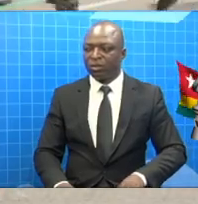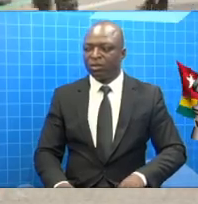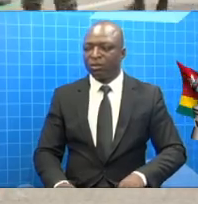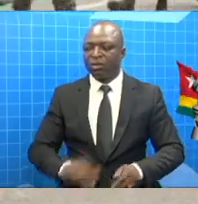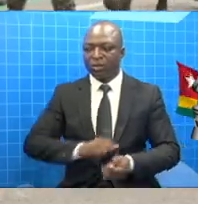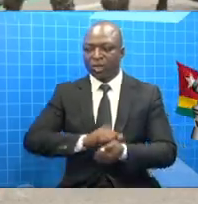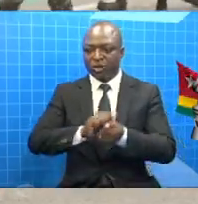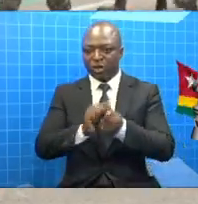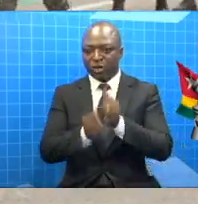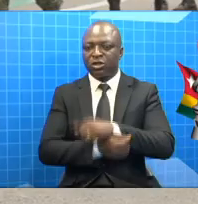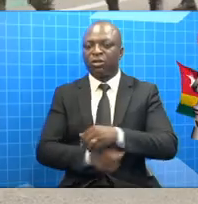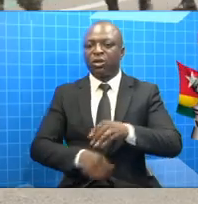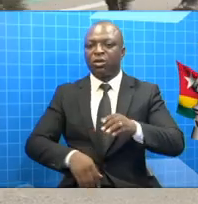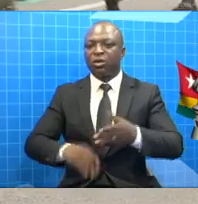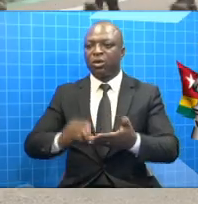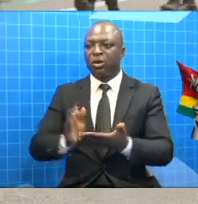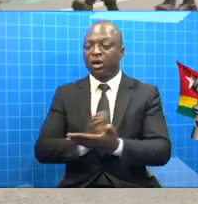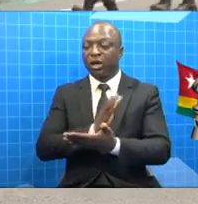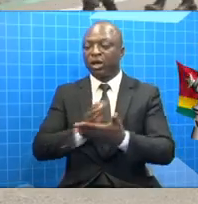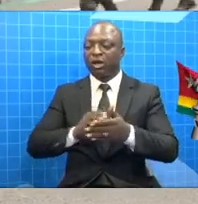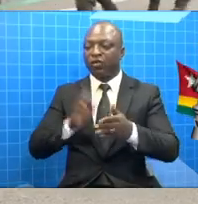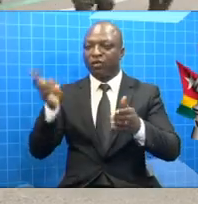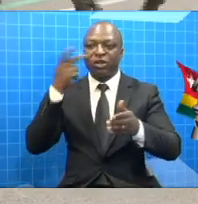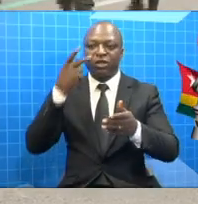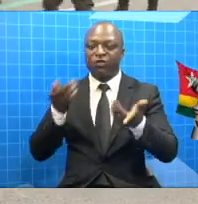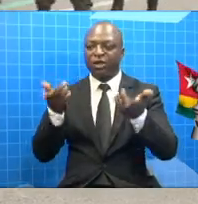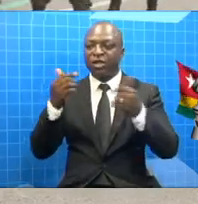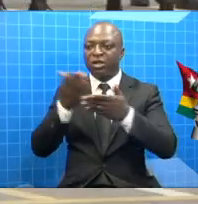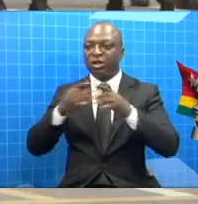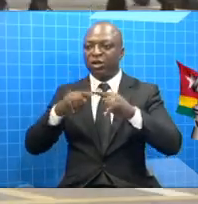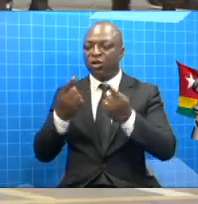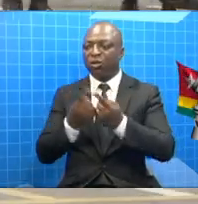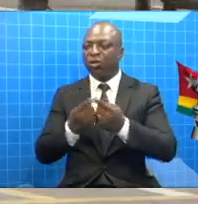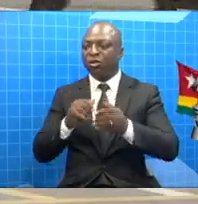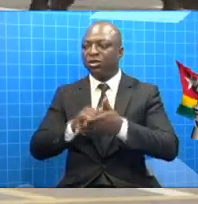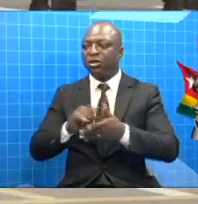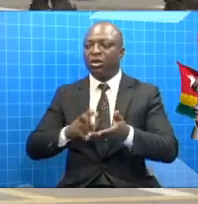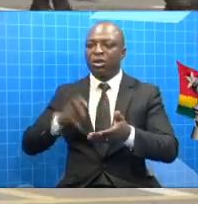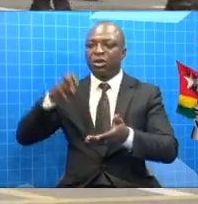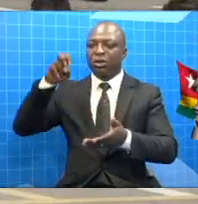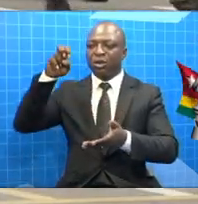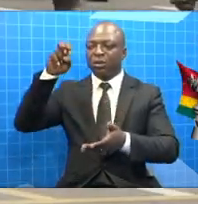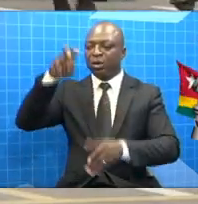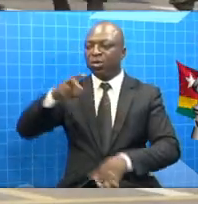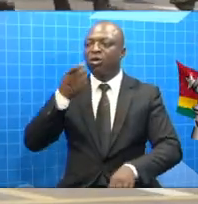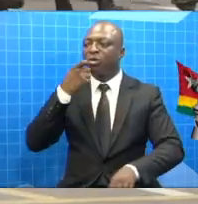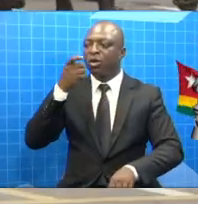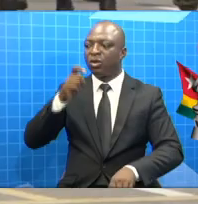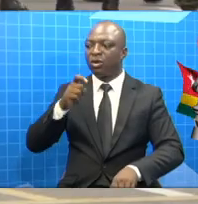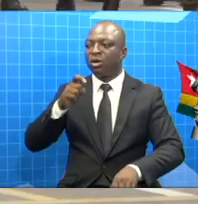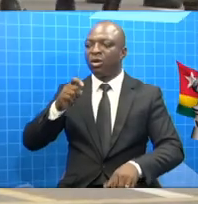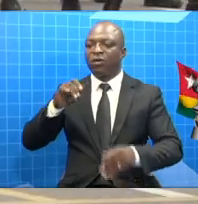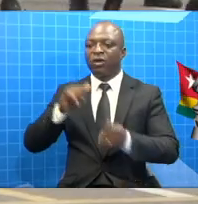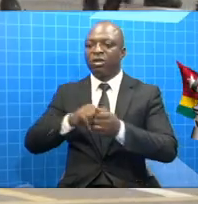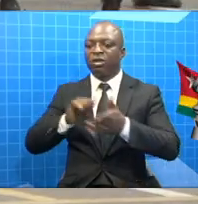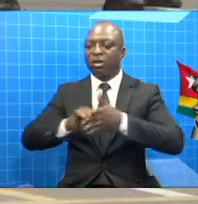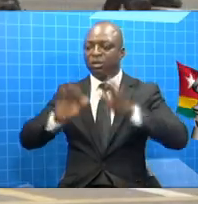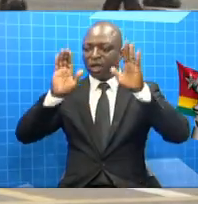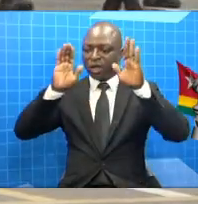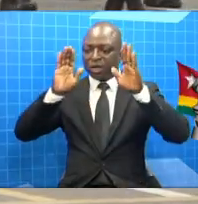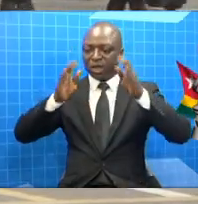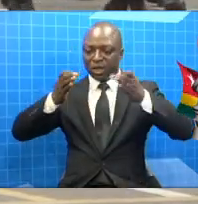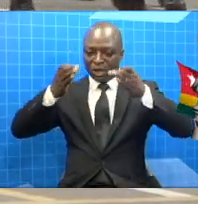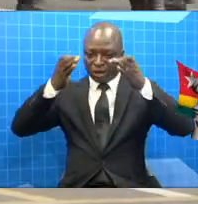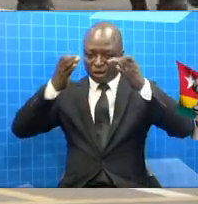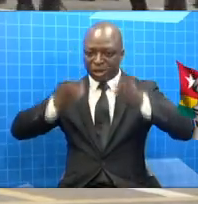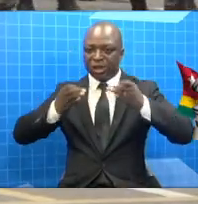Changement de cadence et voici venir les éléments du régiment parachutiste commando. Majesté,